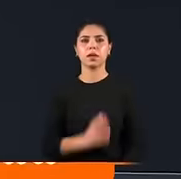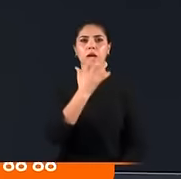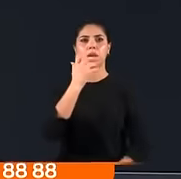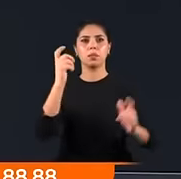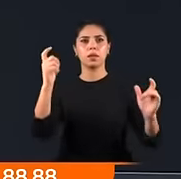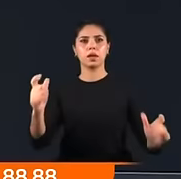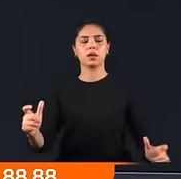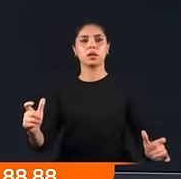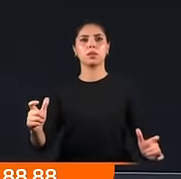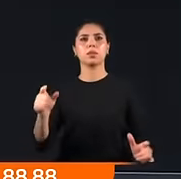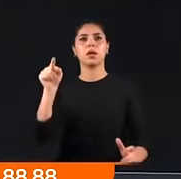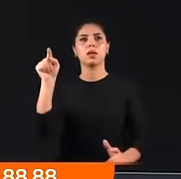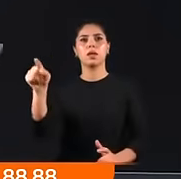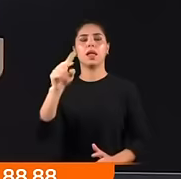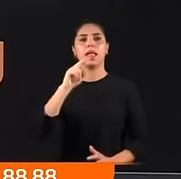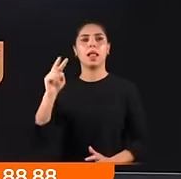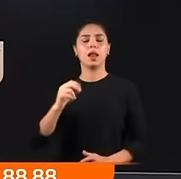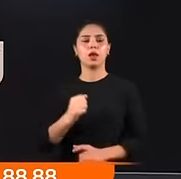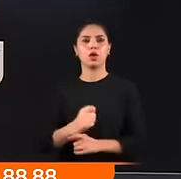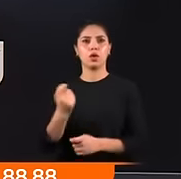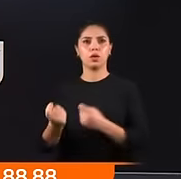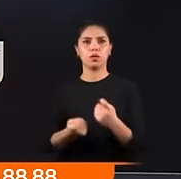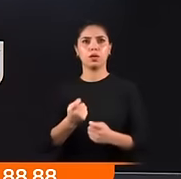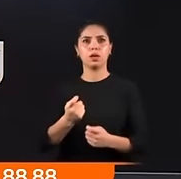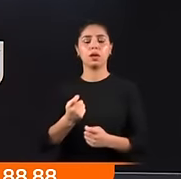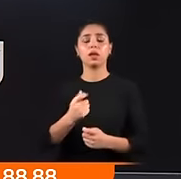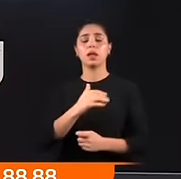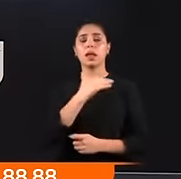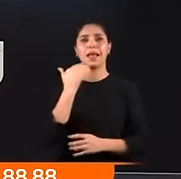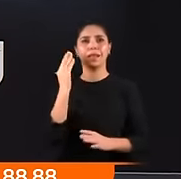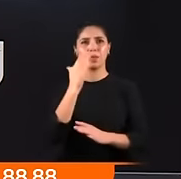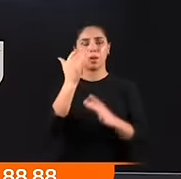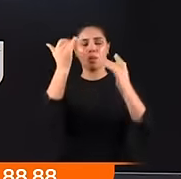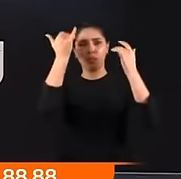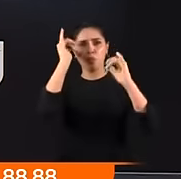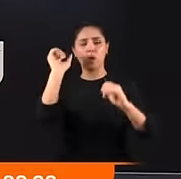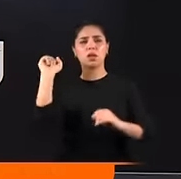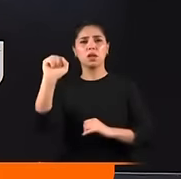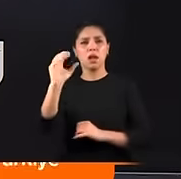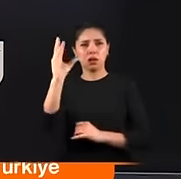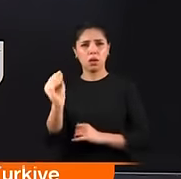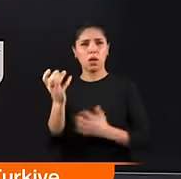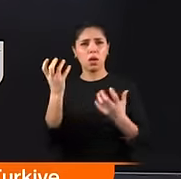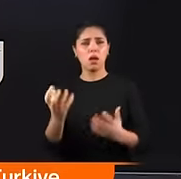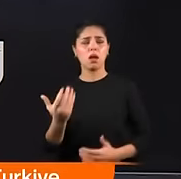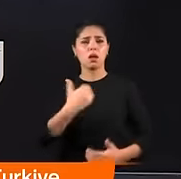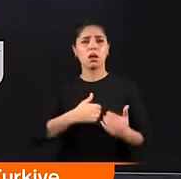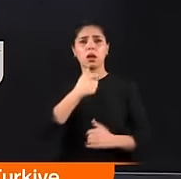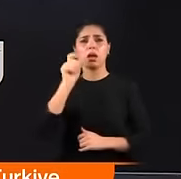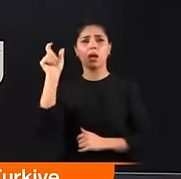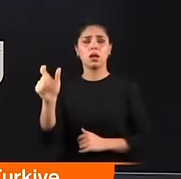Amasya'da mezbahada çalışan elektrik görevlisi kesime giden bir boğanın saldırısına uğradı. Ağır yaralanan adam ne yazık ki